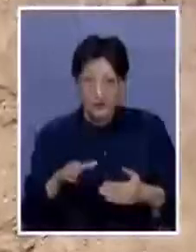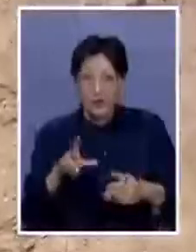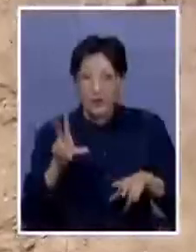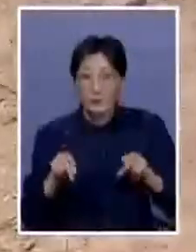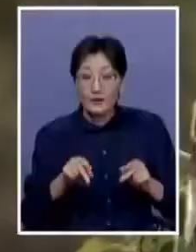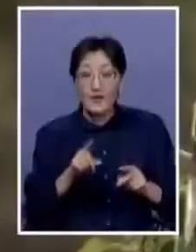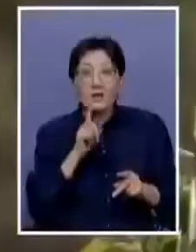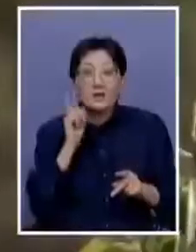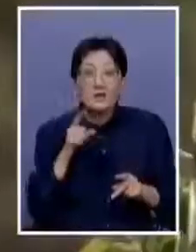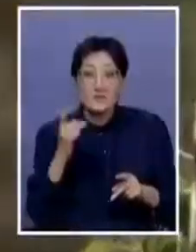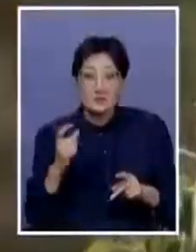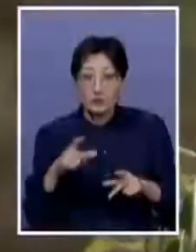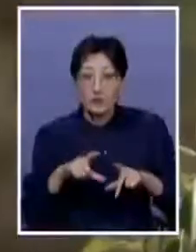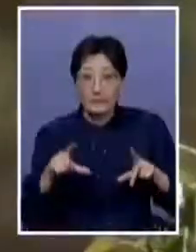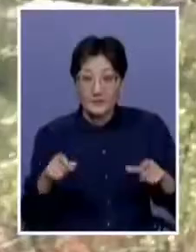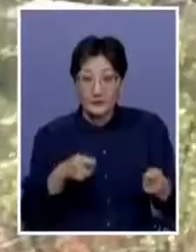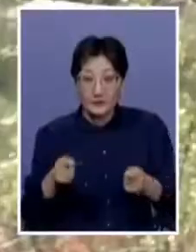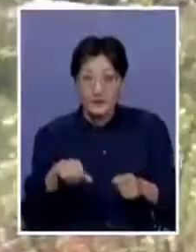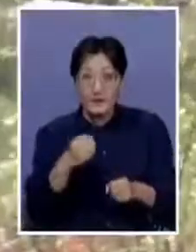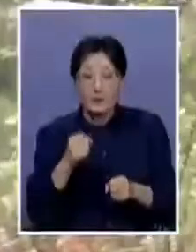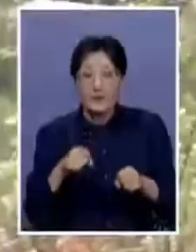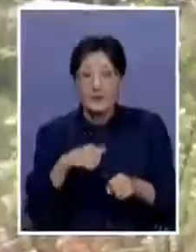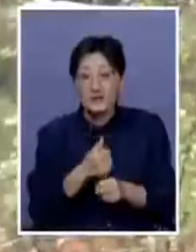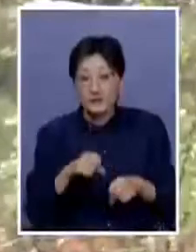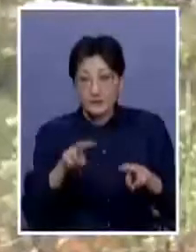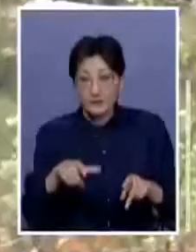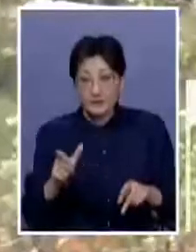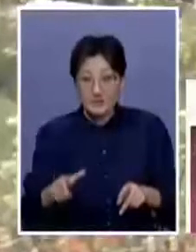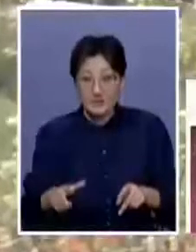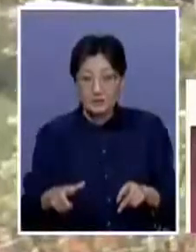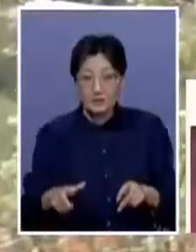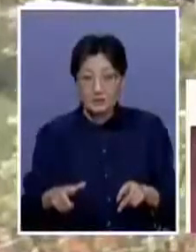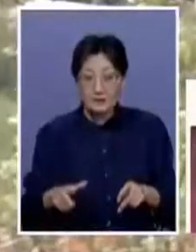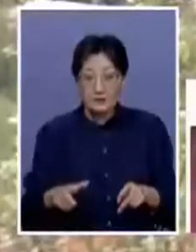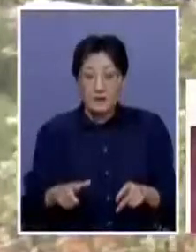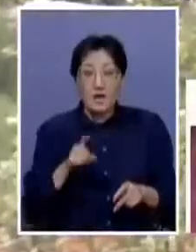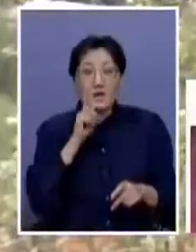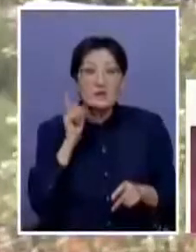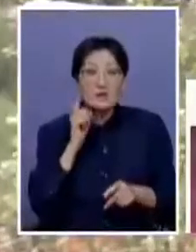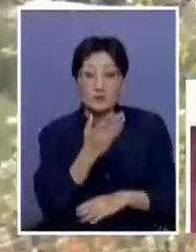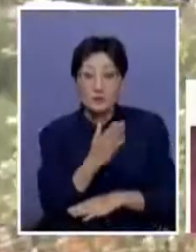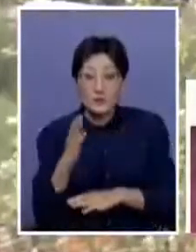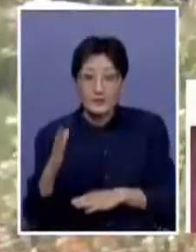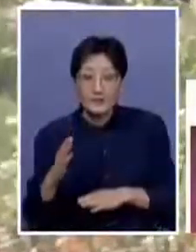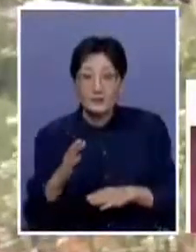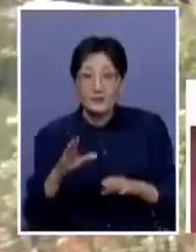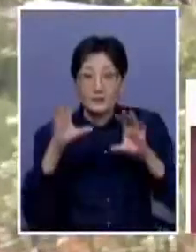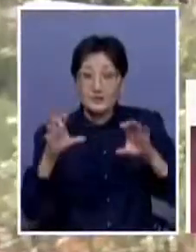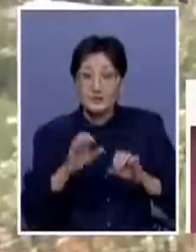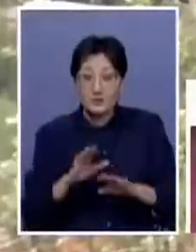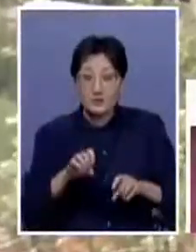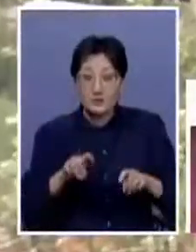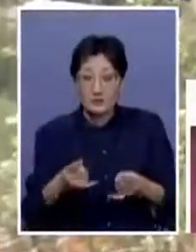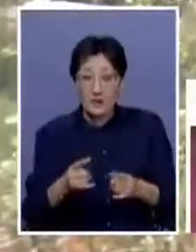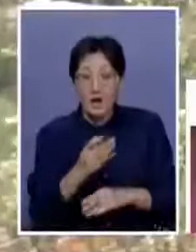жасыл экономика басқармасының бас маманы. Вырубку зеленых насаждений Жасыл желектерді заңсыз кескендер өтемақы